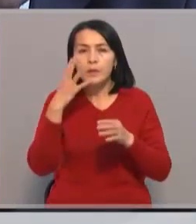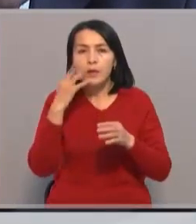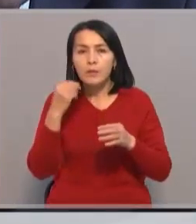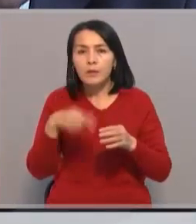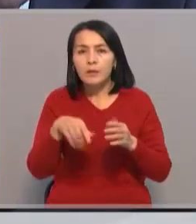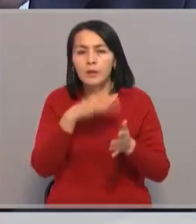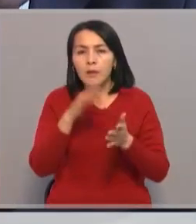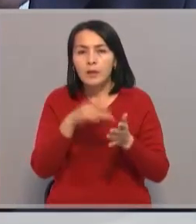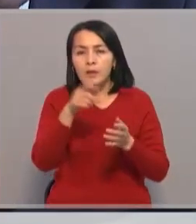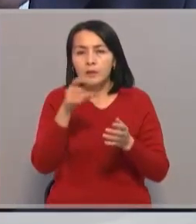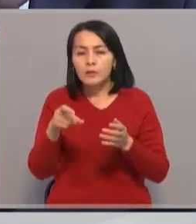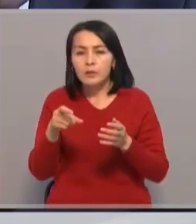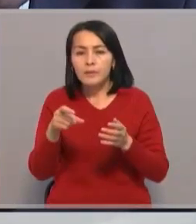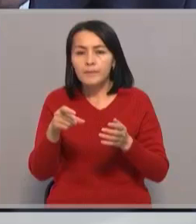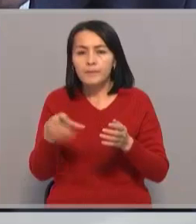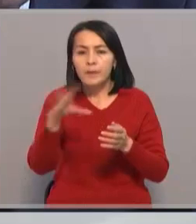алматылықтардың барлығы біледі,